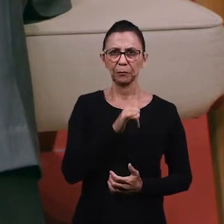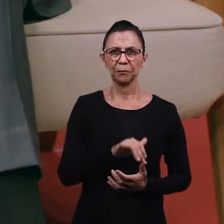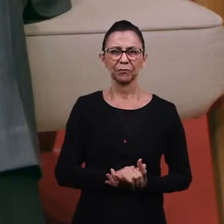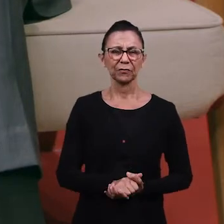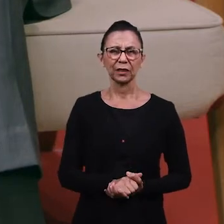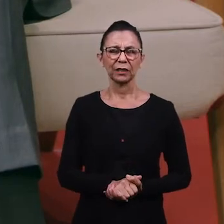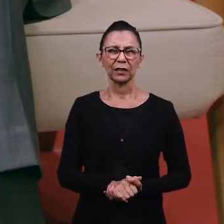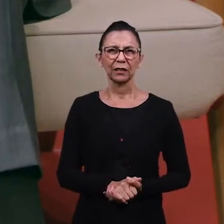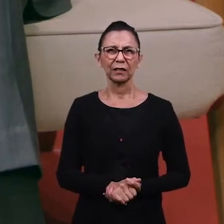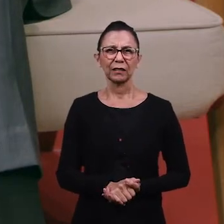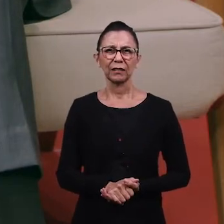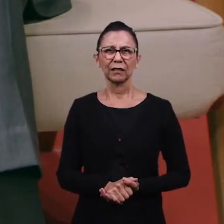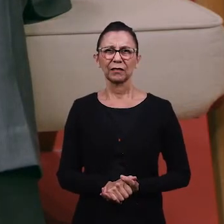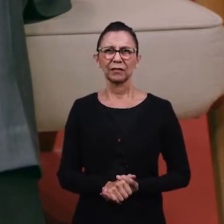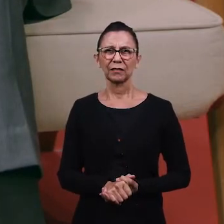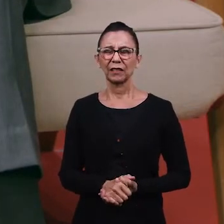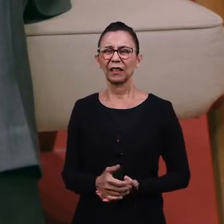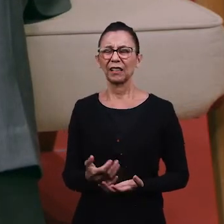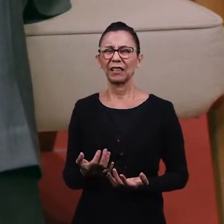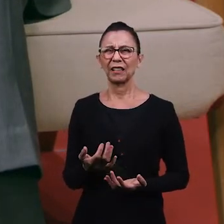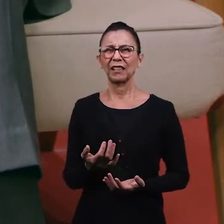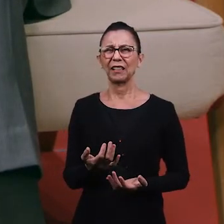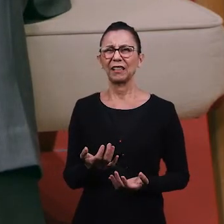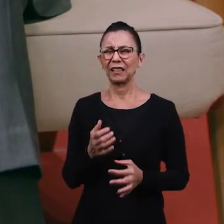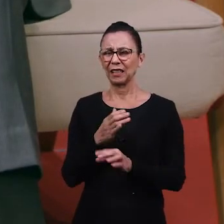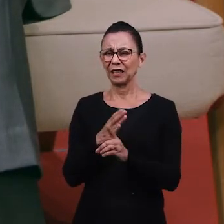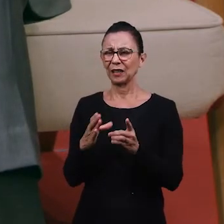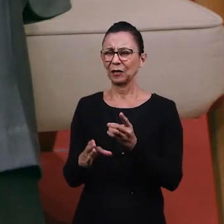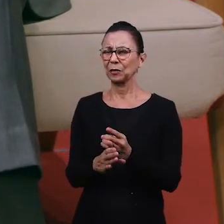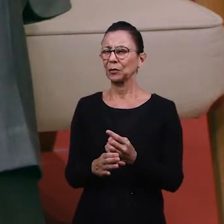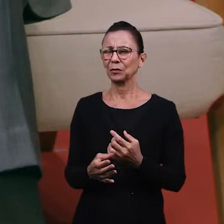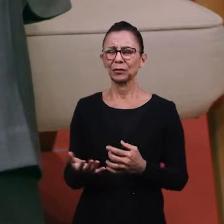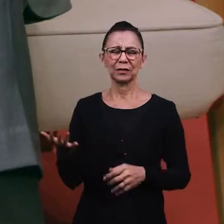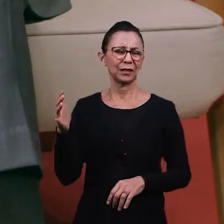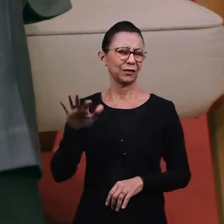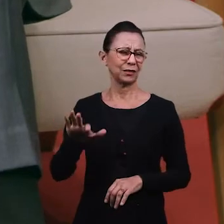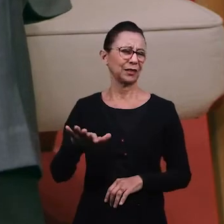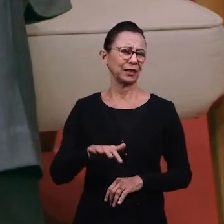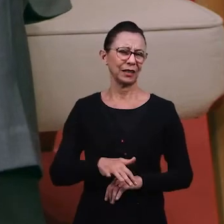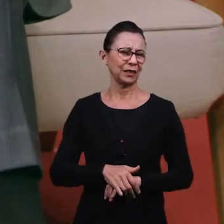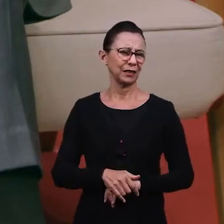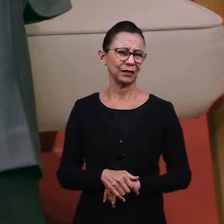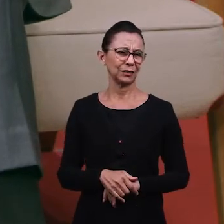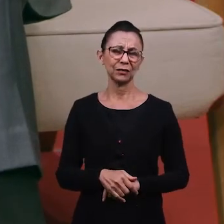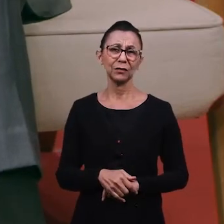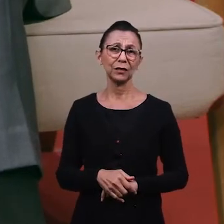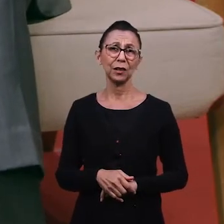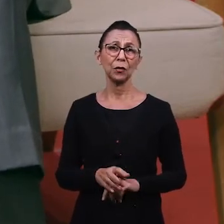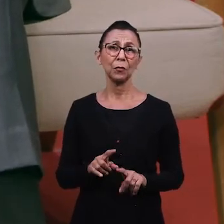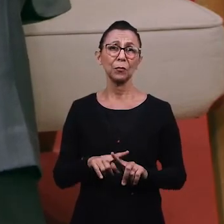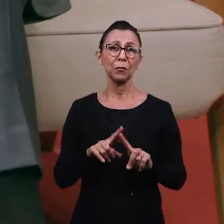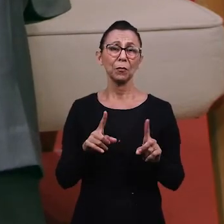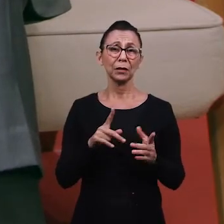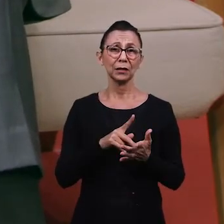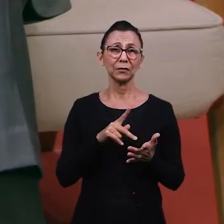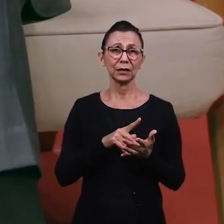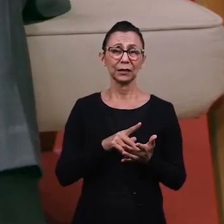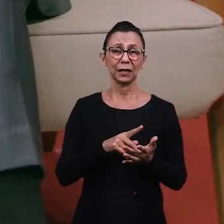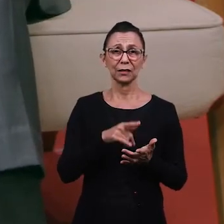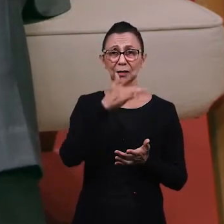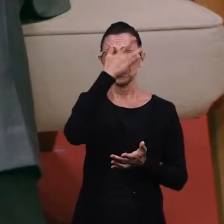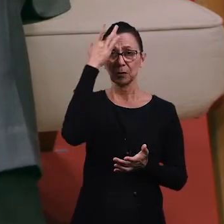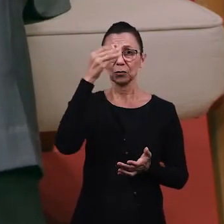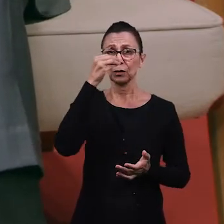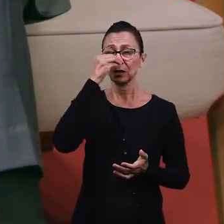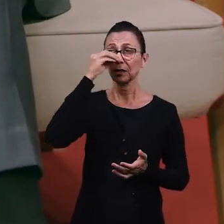quelqu'un pense, ah, je ne veux plus savoir d'aller au culte. je ne veux pas aller à l'église. En